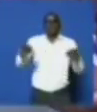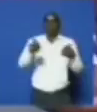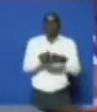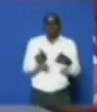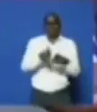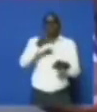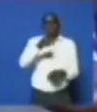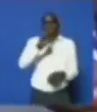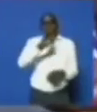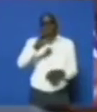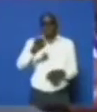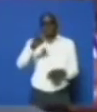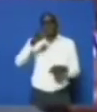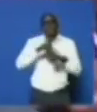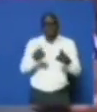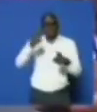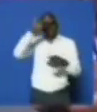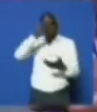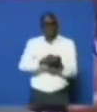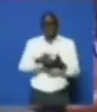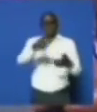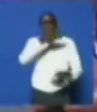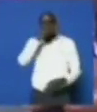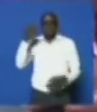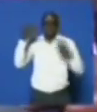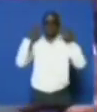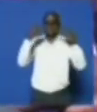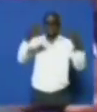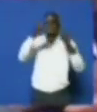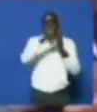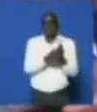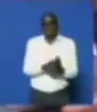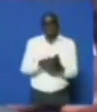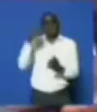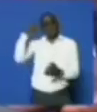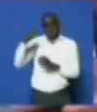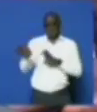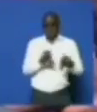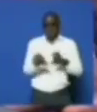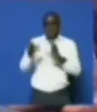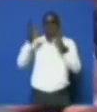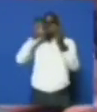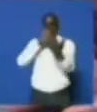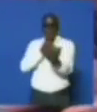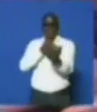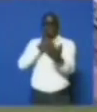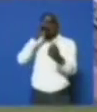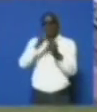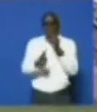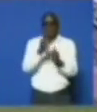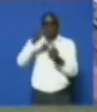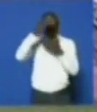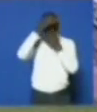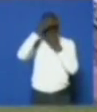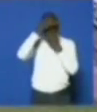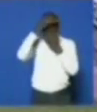ne soit que nous ayons les mêmes informations le maire renseignements pour faire face donc le terrorisme il est